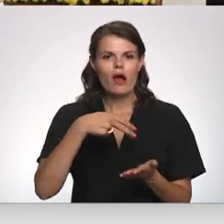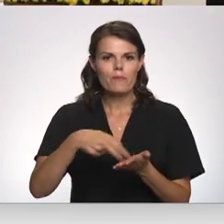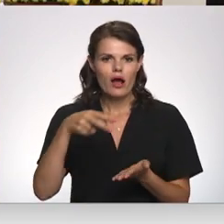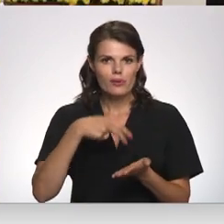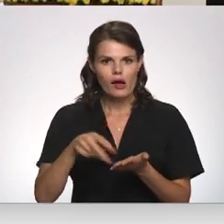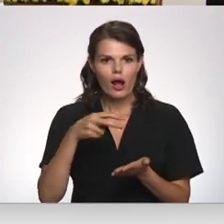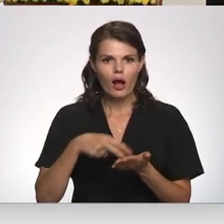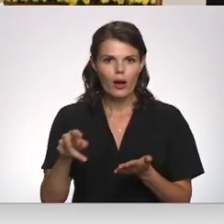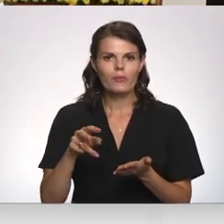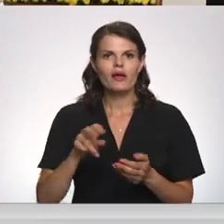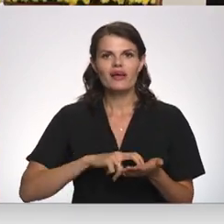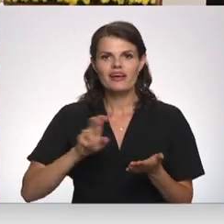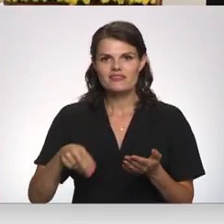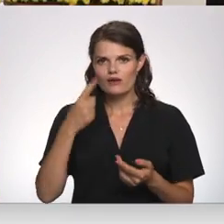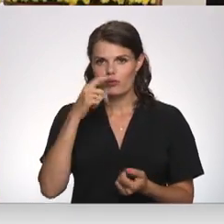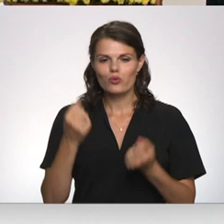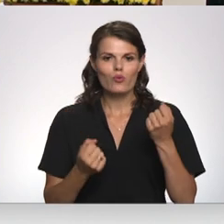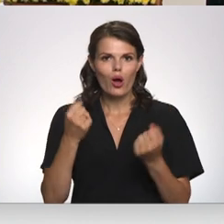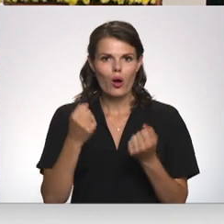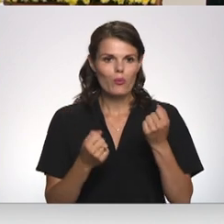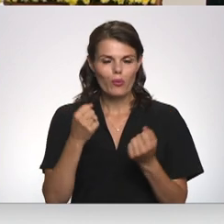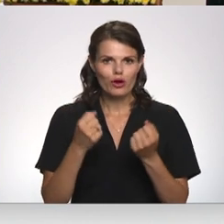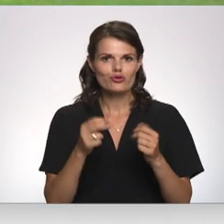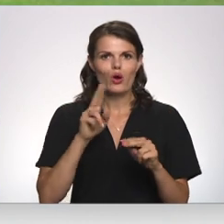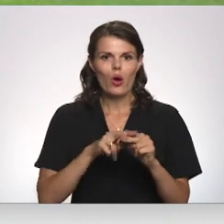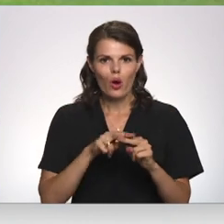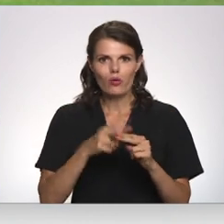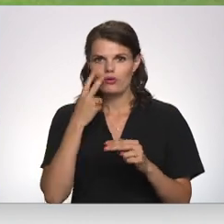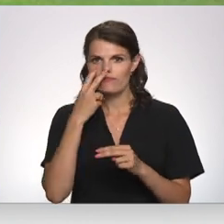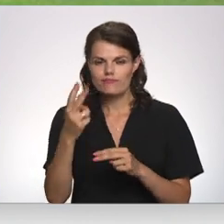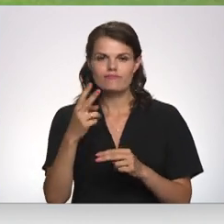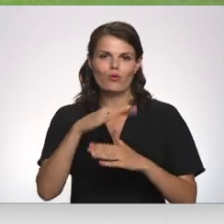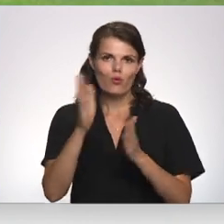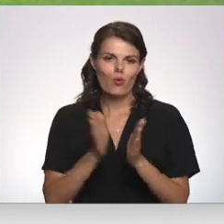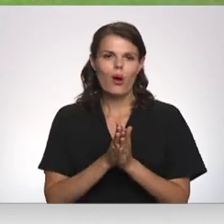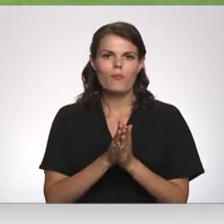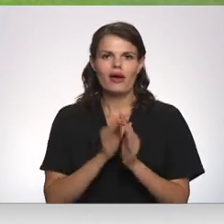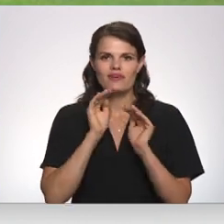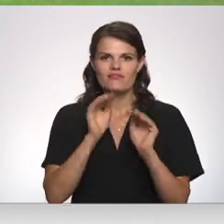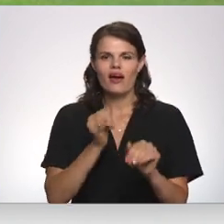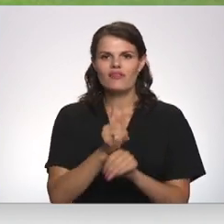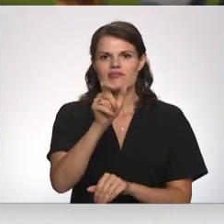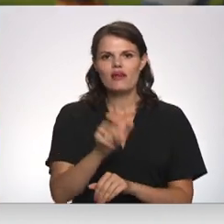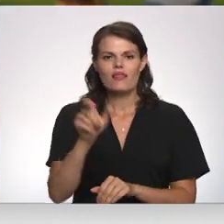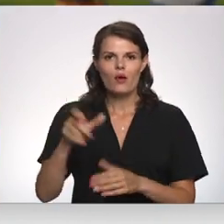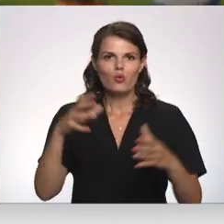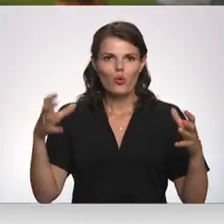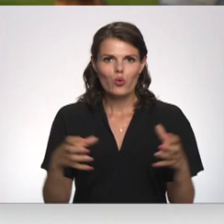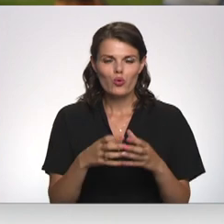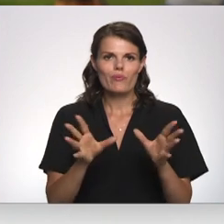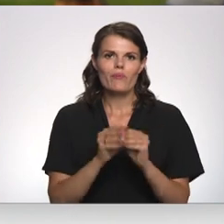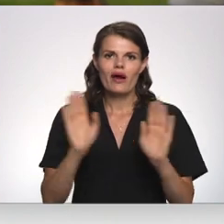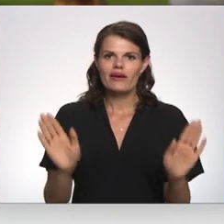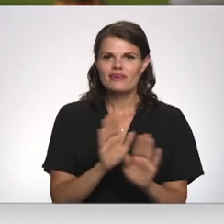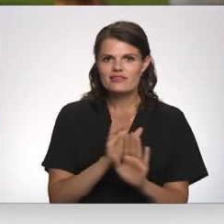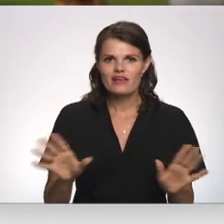Aglonu. Izkopu no mašanas verūsīt sveceļnieku grupas ar dzīsmām, ar to latgaļīšu valodu, ko es